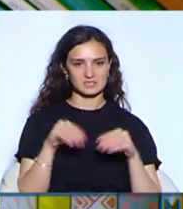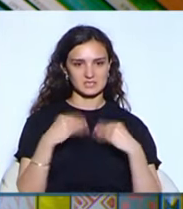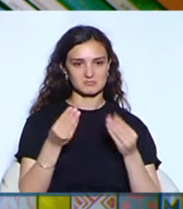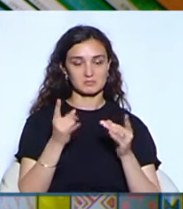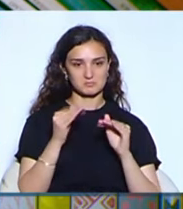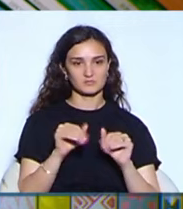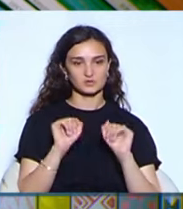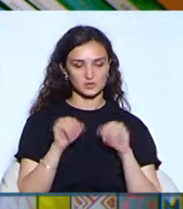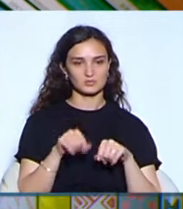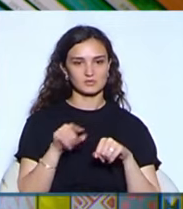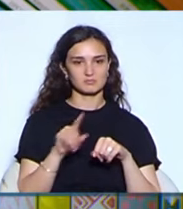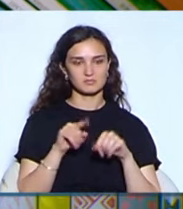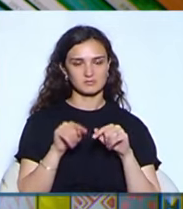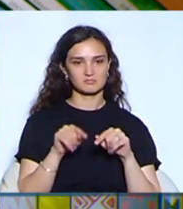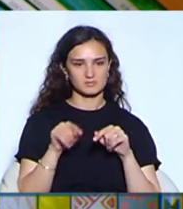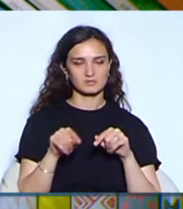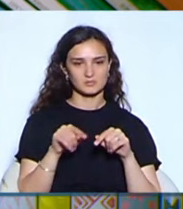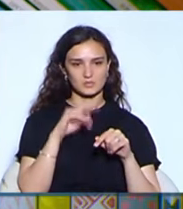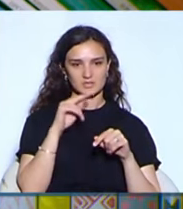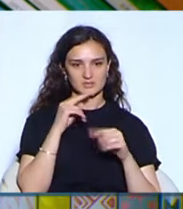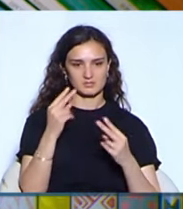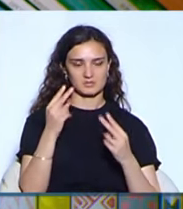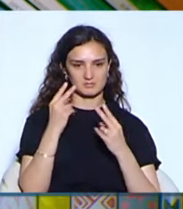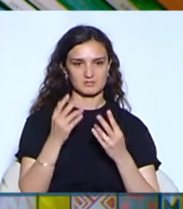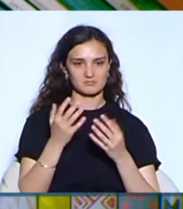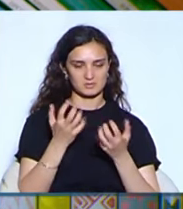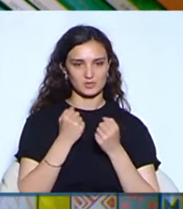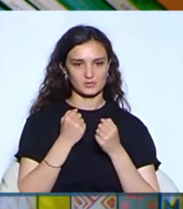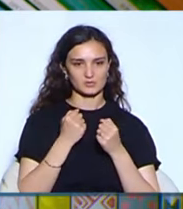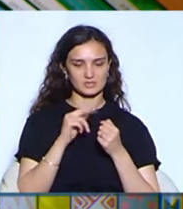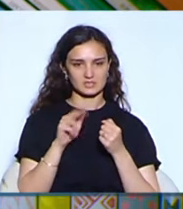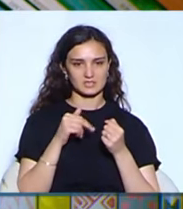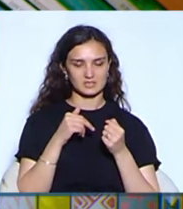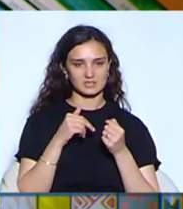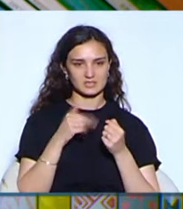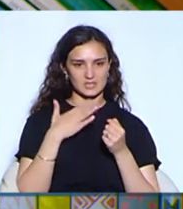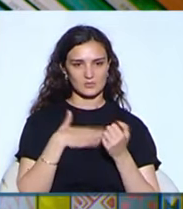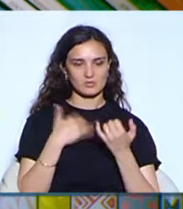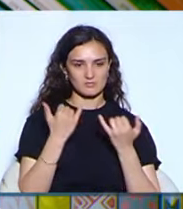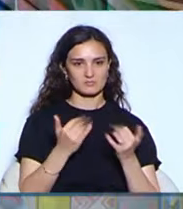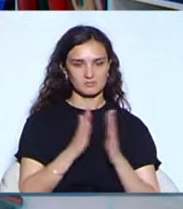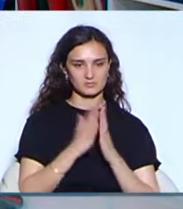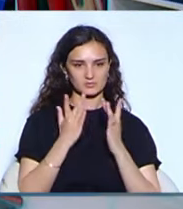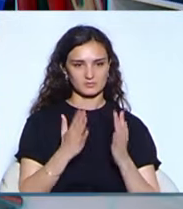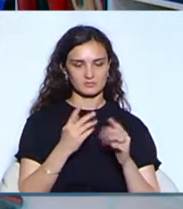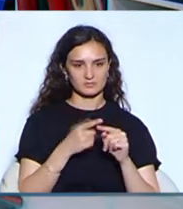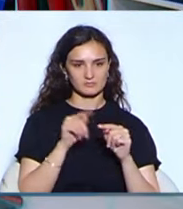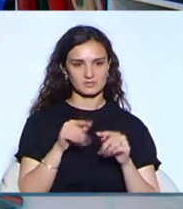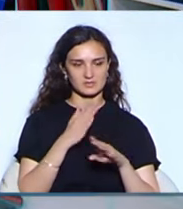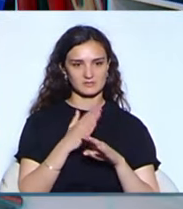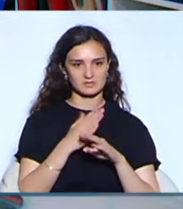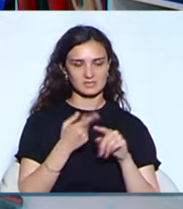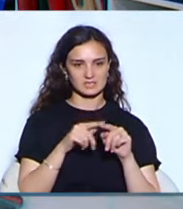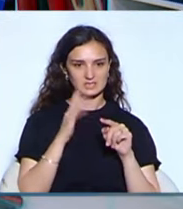ბავშვს საშუალებას, რომ მან მიიქციოს მშობლის ყურადღება და დაუკმაყოფილოს ყველა ის მოთხოვნილება, რომელიც მას აქვს.